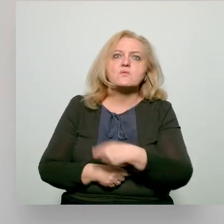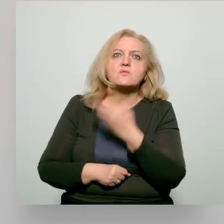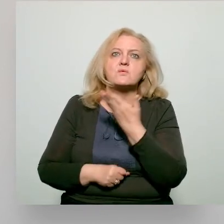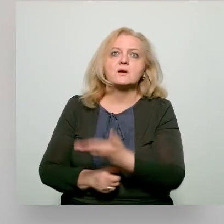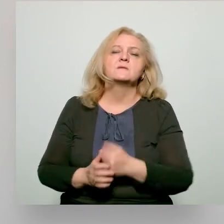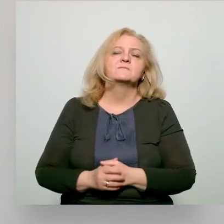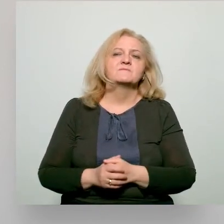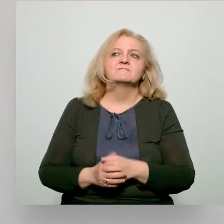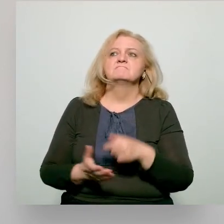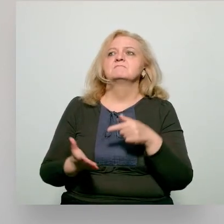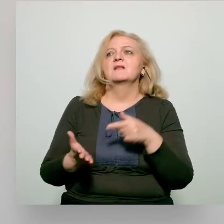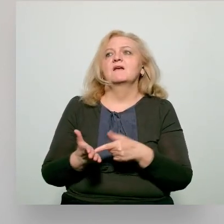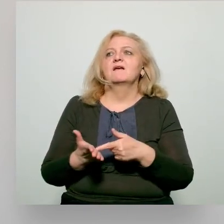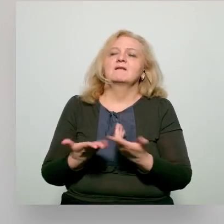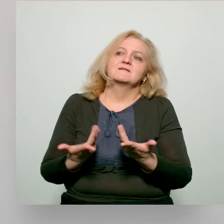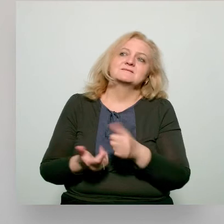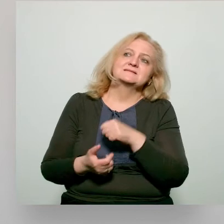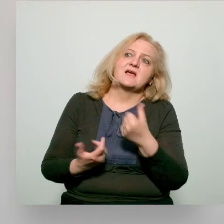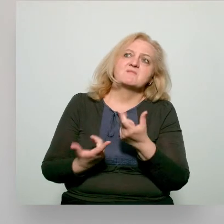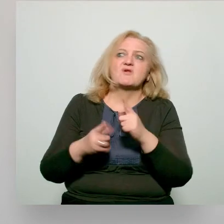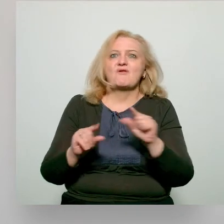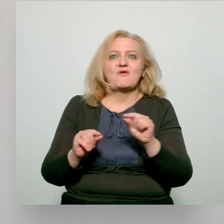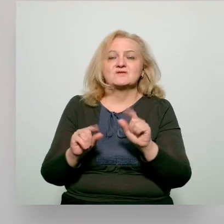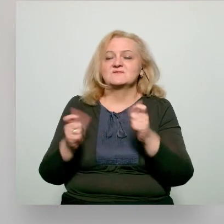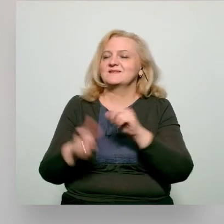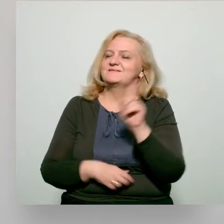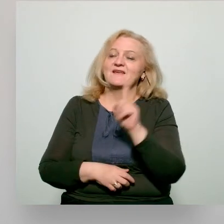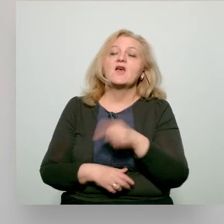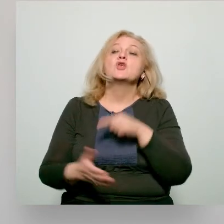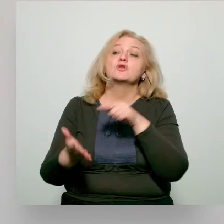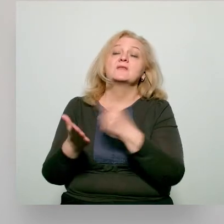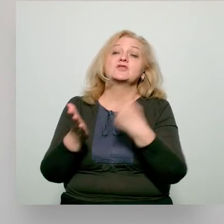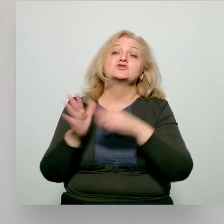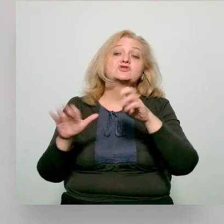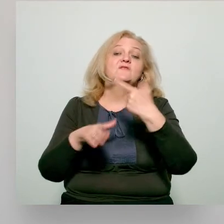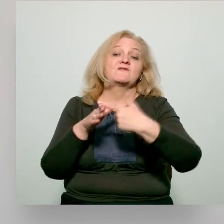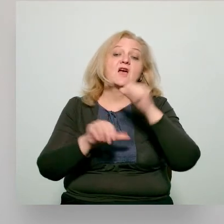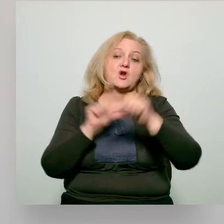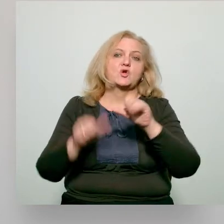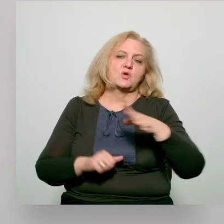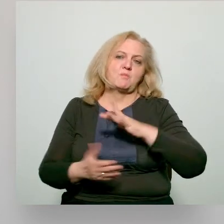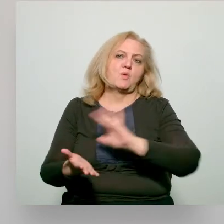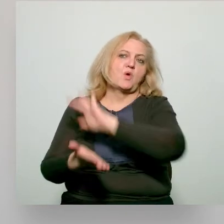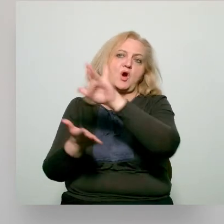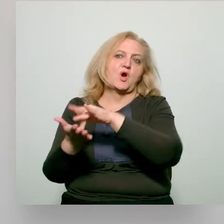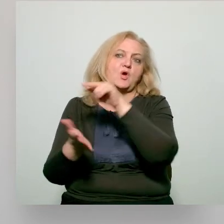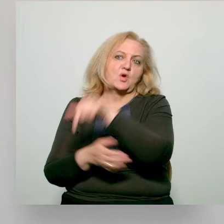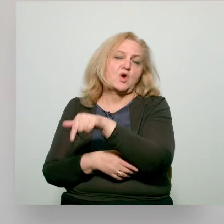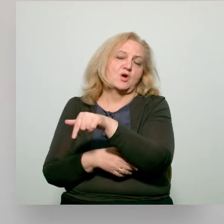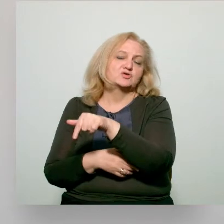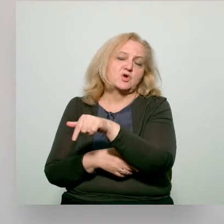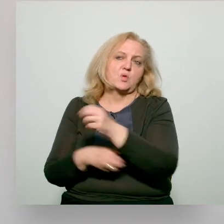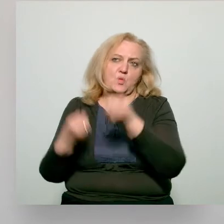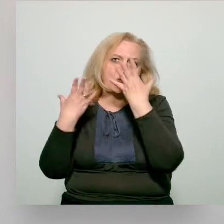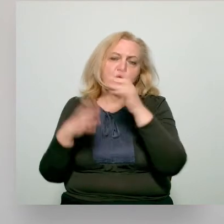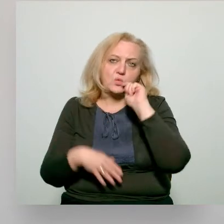się samo przez się. Charków w latach 20. był ośrodkiem kultury ukraińskiej, był nawet stolicą Ukraińskiej